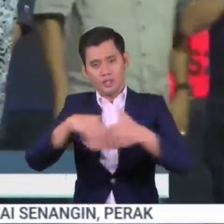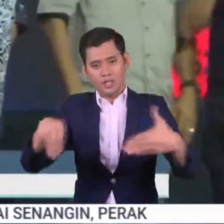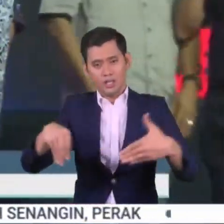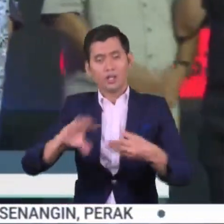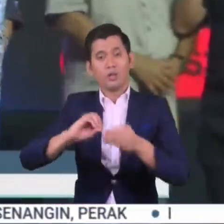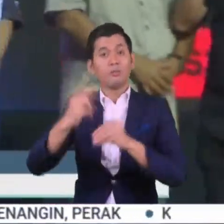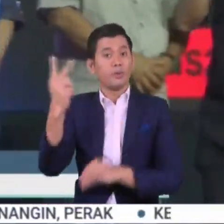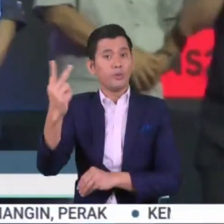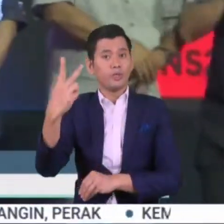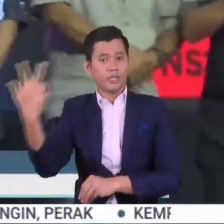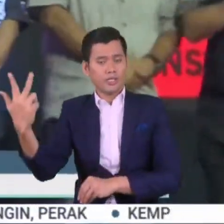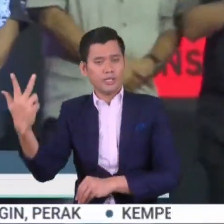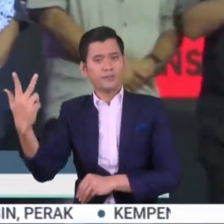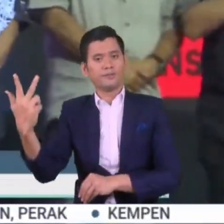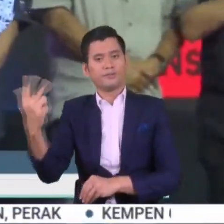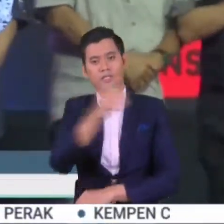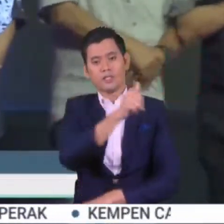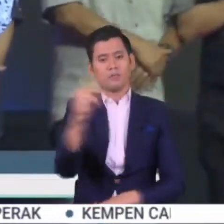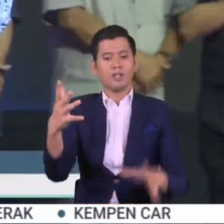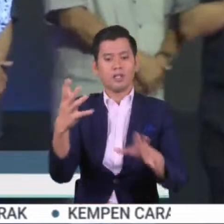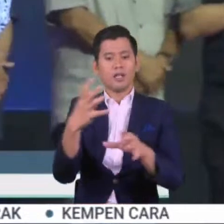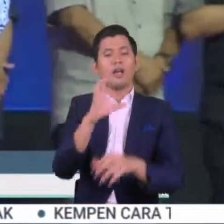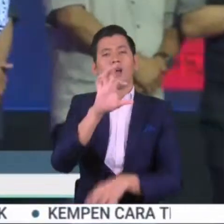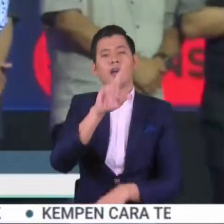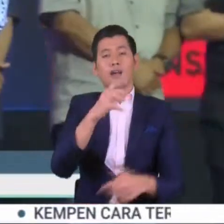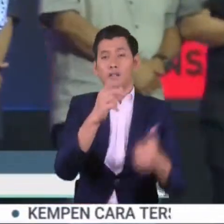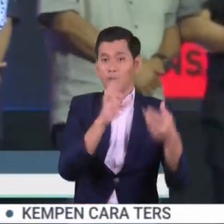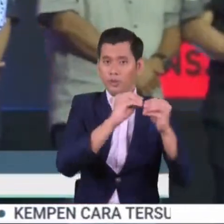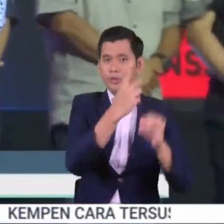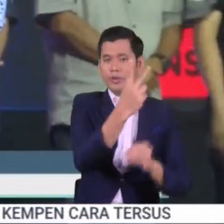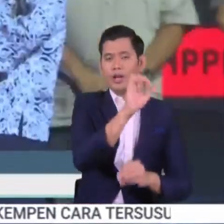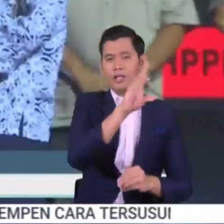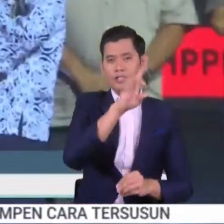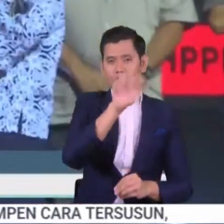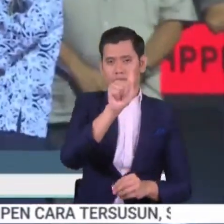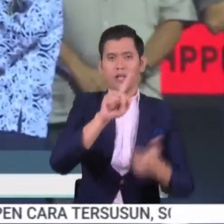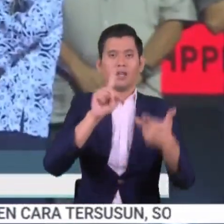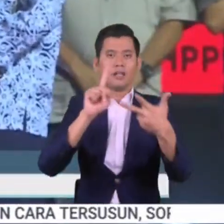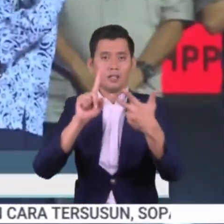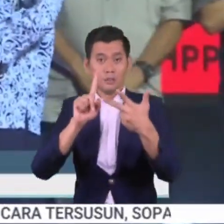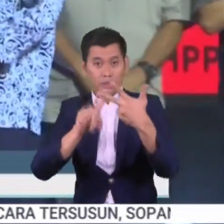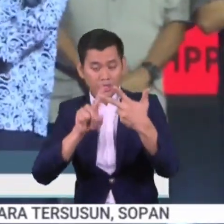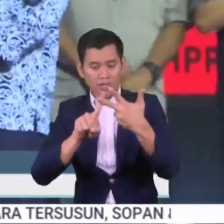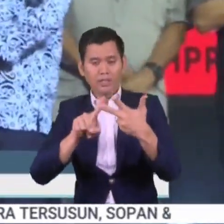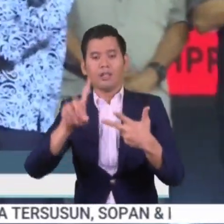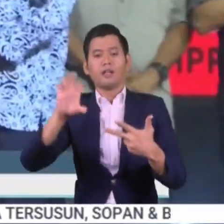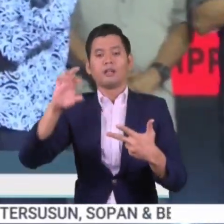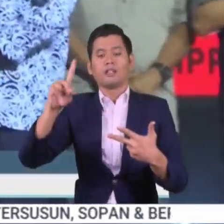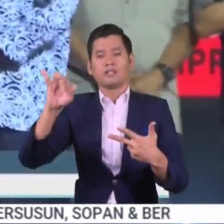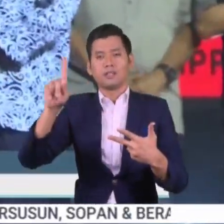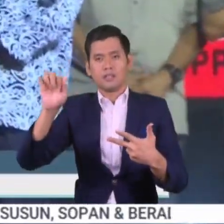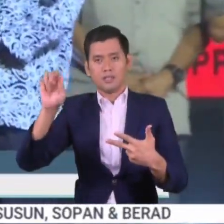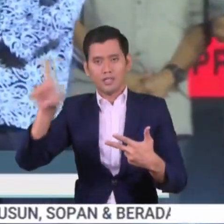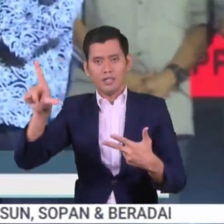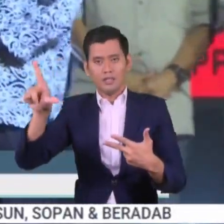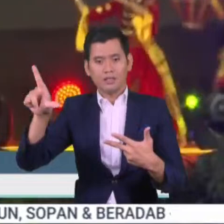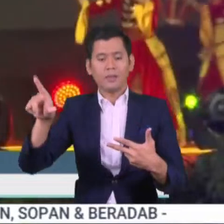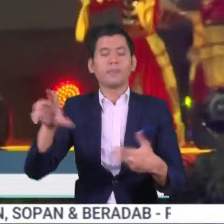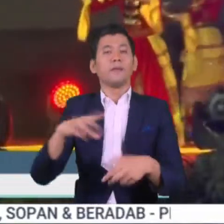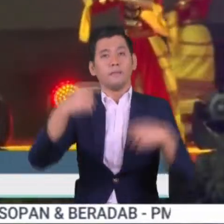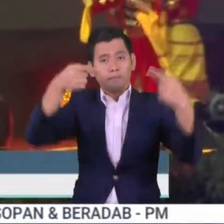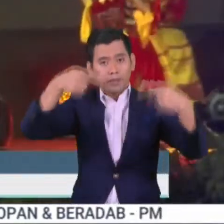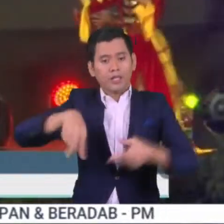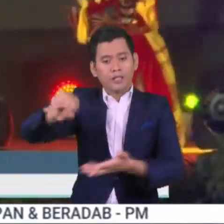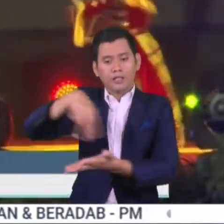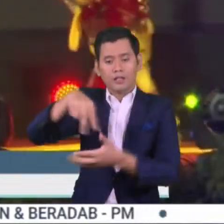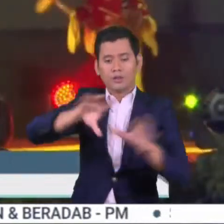tempat kedua dan ketiga masing-masing milik Alisa Alfred dan Christelle Violet J. Pelikat. Bagi pertandingan tarian